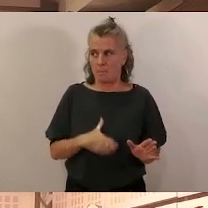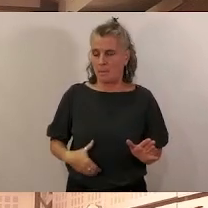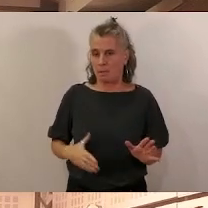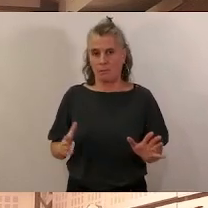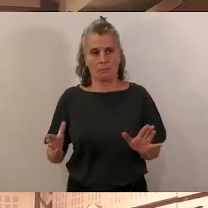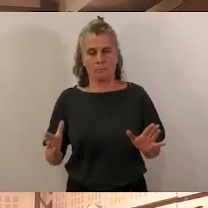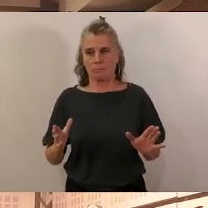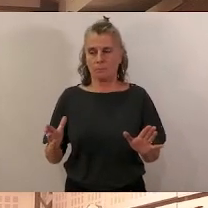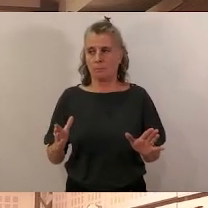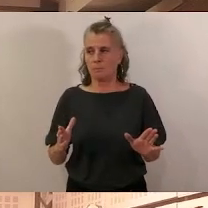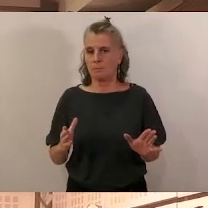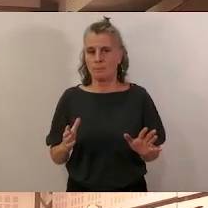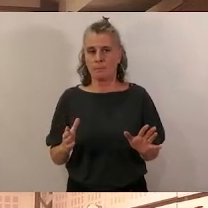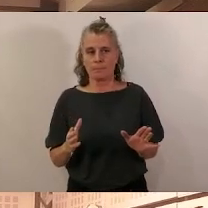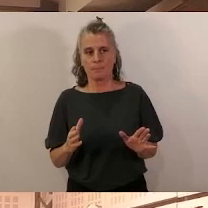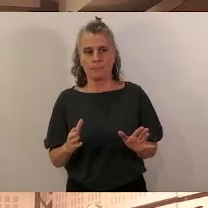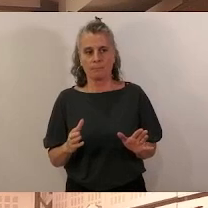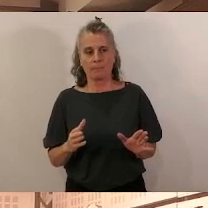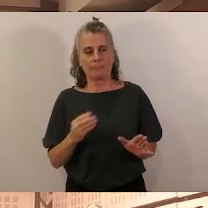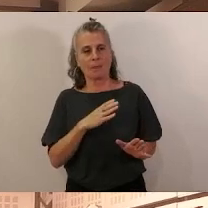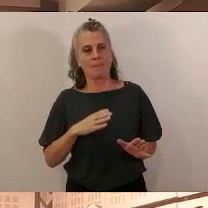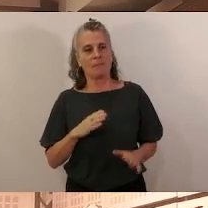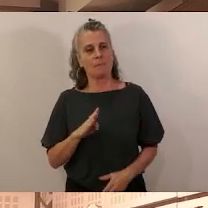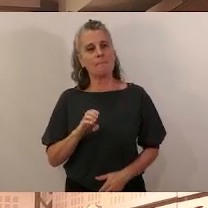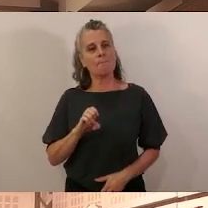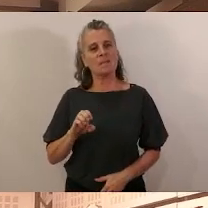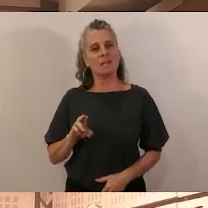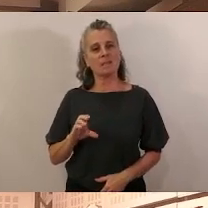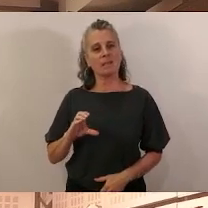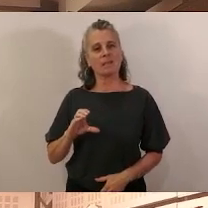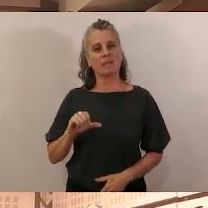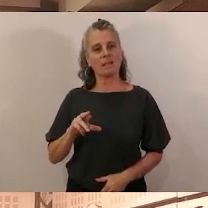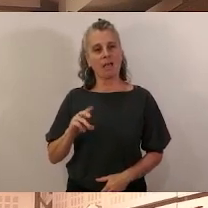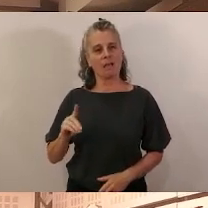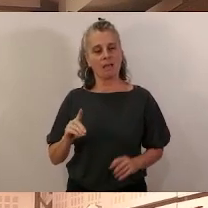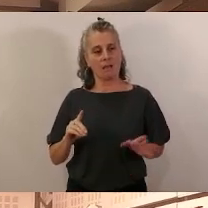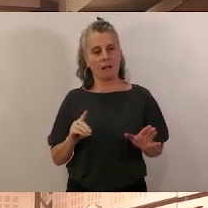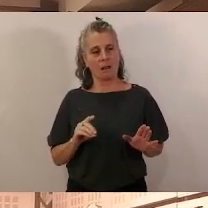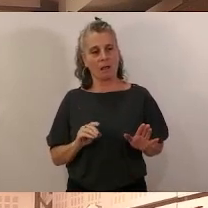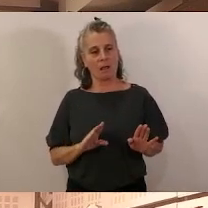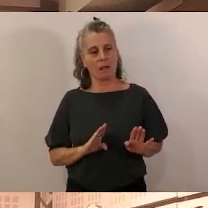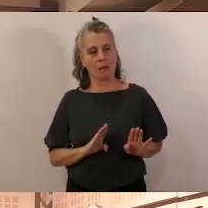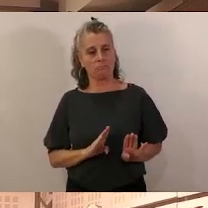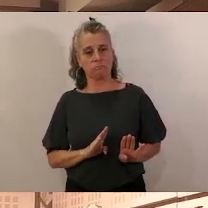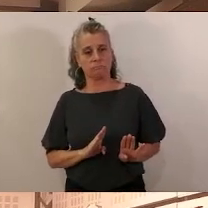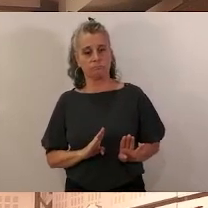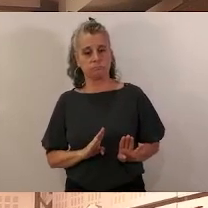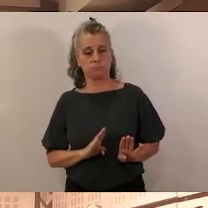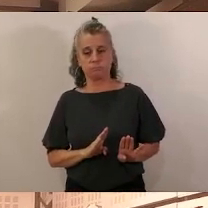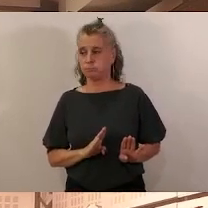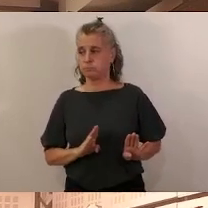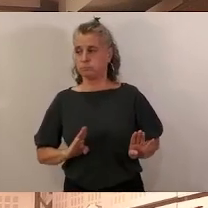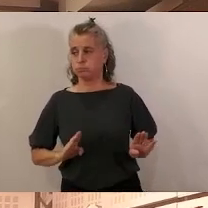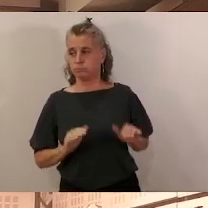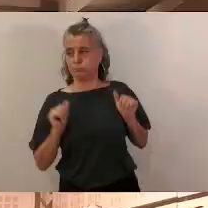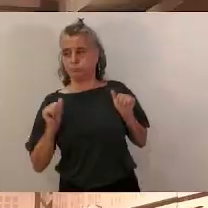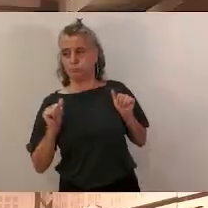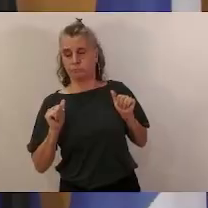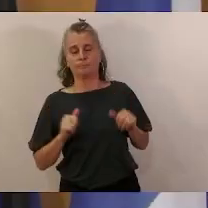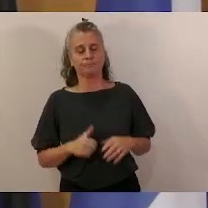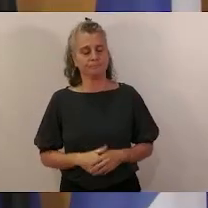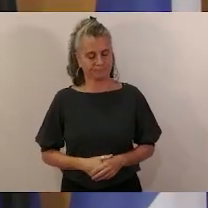Oui. Madame Bécart. Madame Bécart. Je me déporte sur ce projet. Vous vous déportez sur le rapport. Merci. C'est